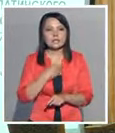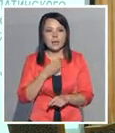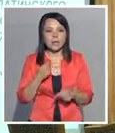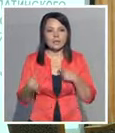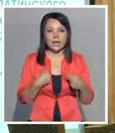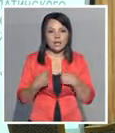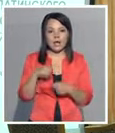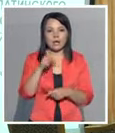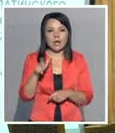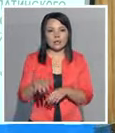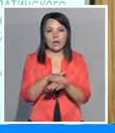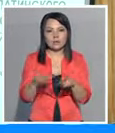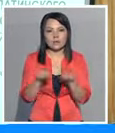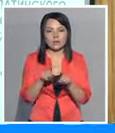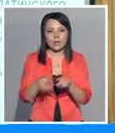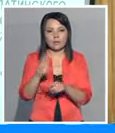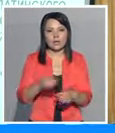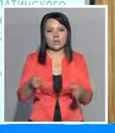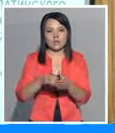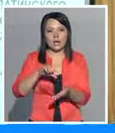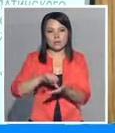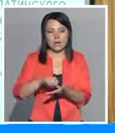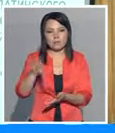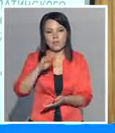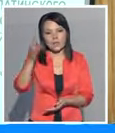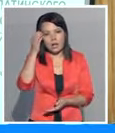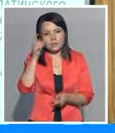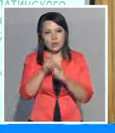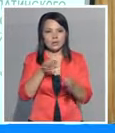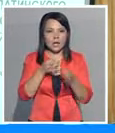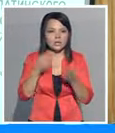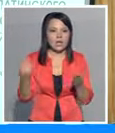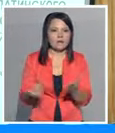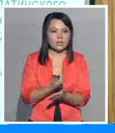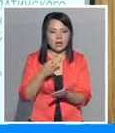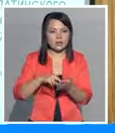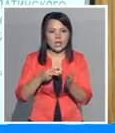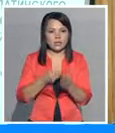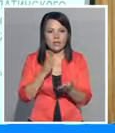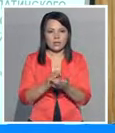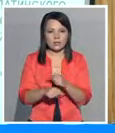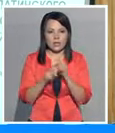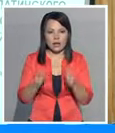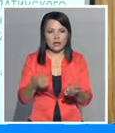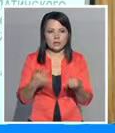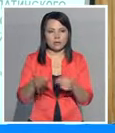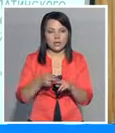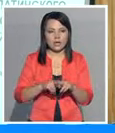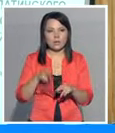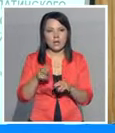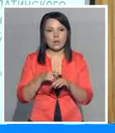шеккендермен, соң кейін белгілі қоғам қайраткері жаңағы ғалымдармен бірлесіп отырып инновациялық жобаларды. Оларда да президенттің